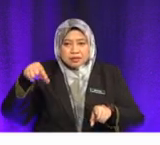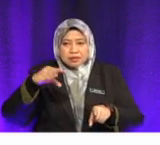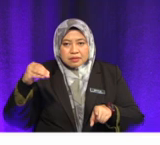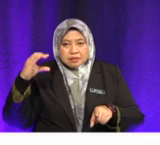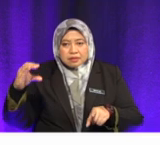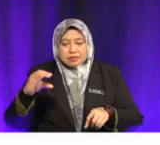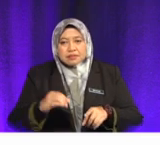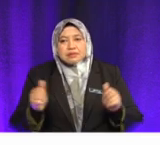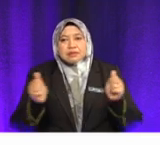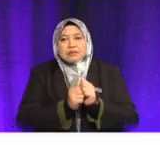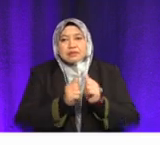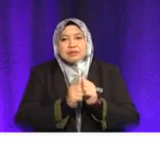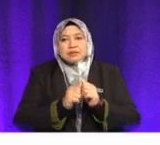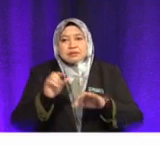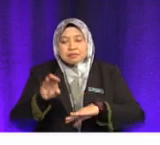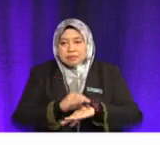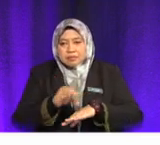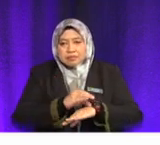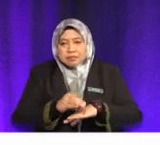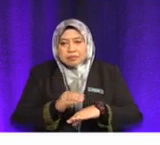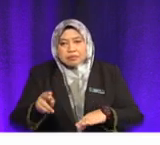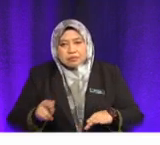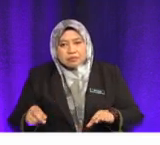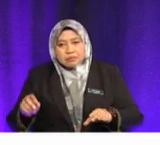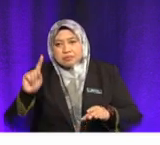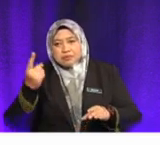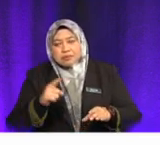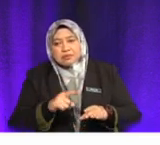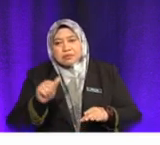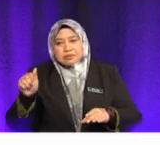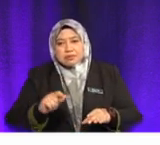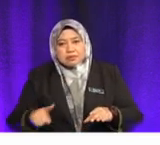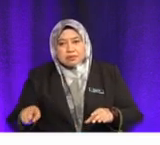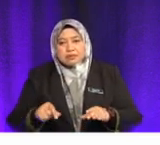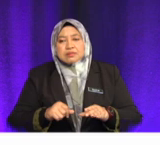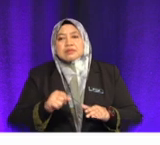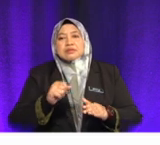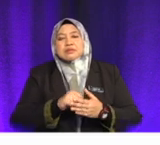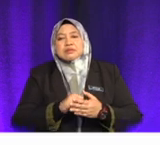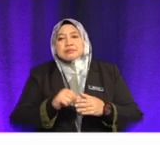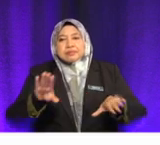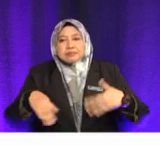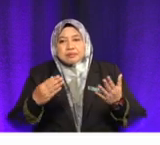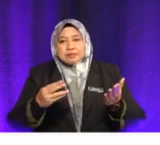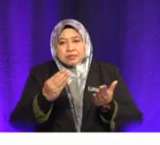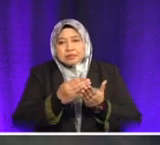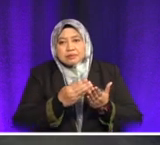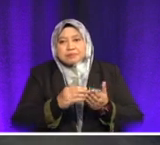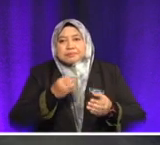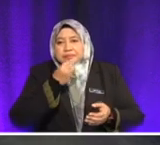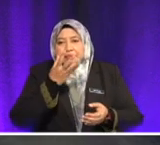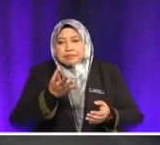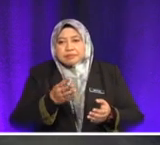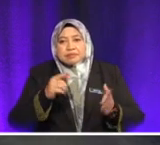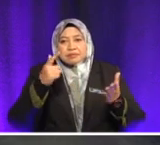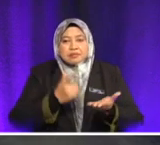dengan menggunakan huruf saja bagaimana kita tidak nyata kalau Oke macam